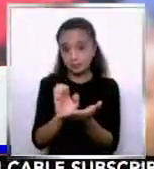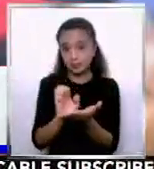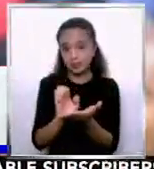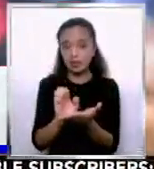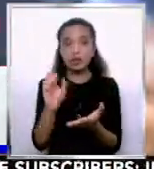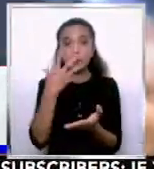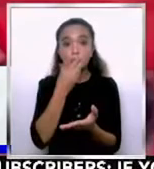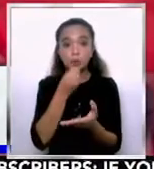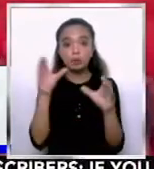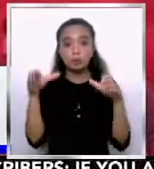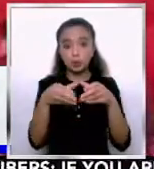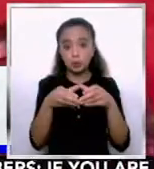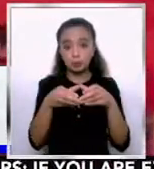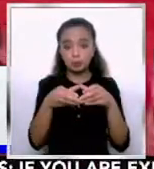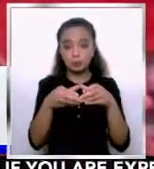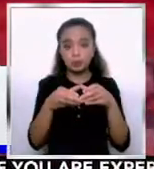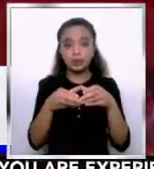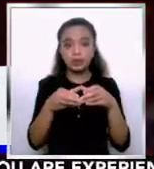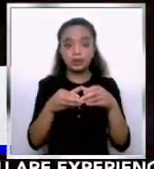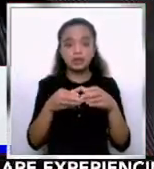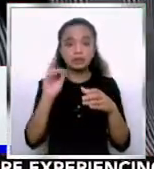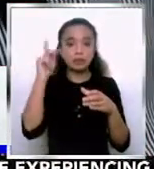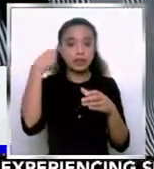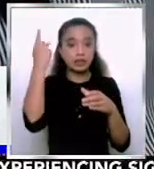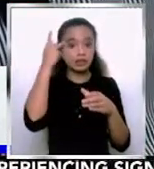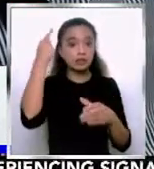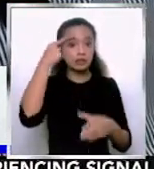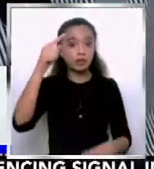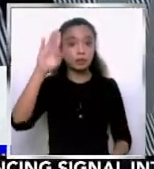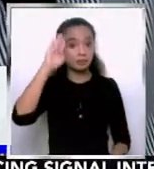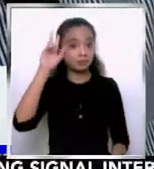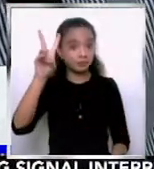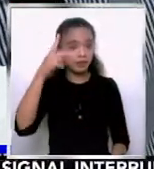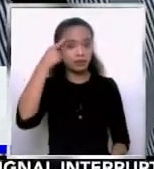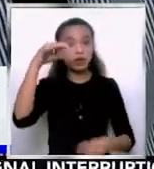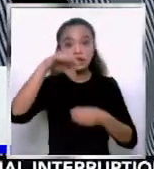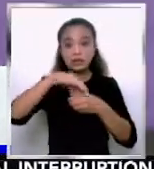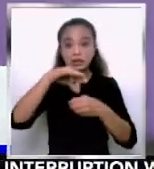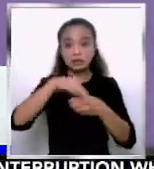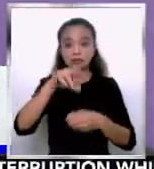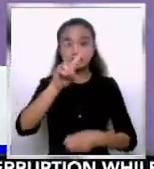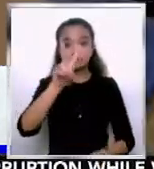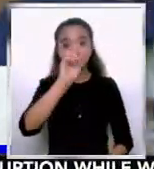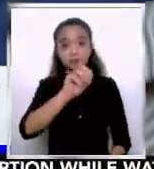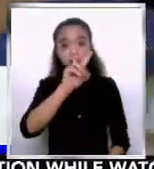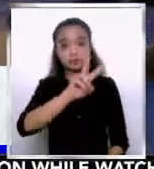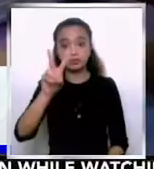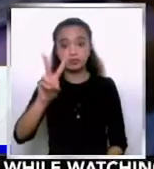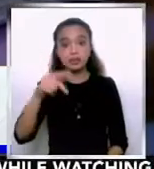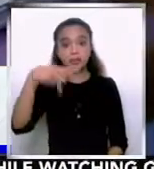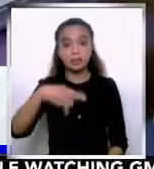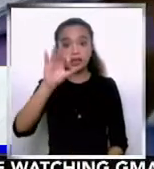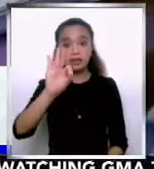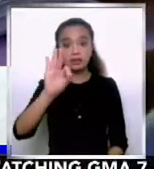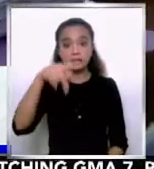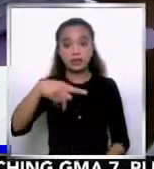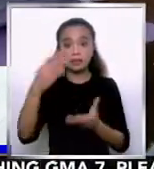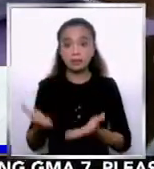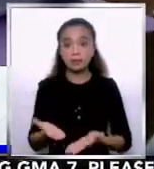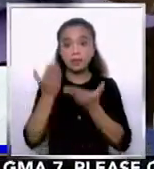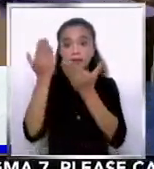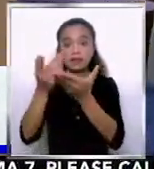President-elect Bongbong Marcos para sa eleksyon 2022. Kanina, inihain na ng PFP sa Commission on Elections ang kanilang Statement